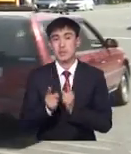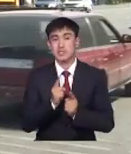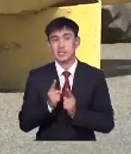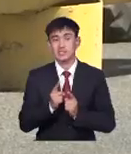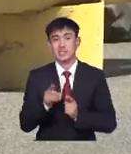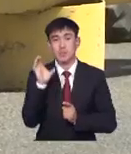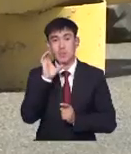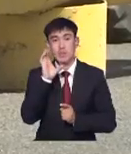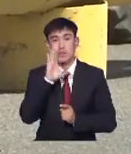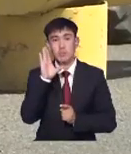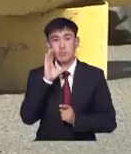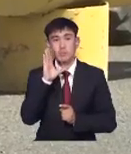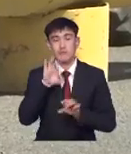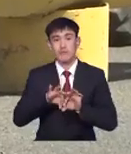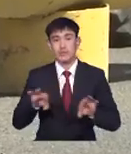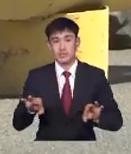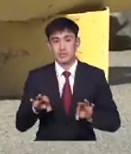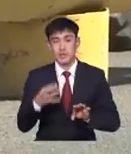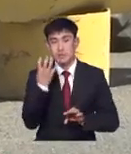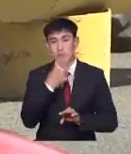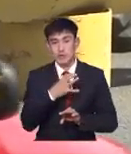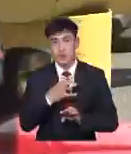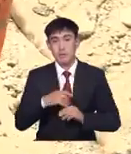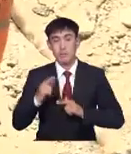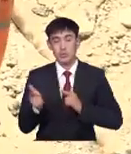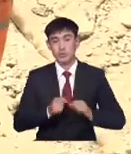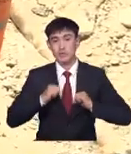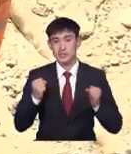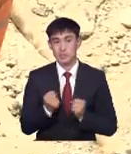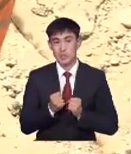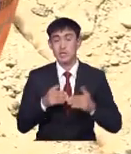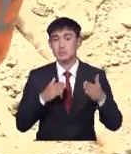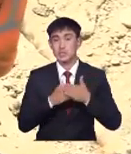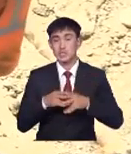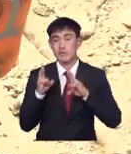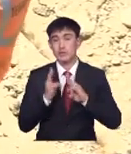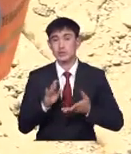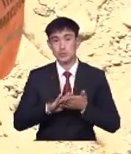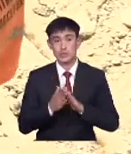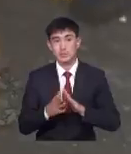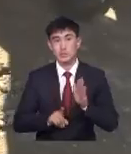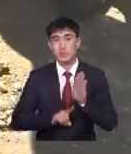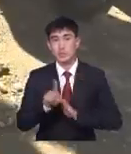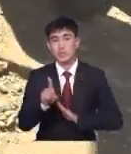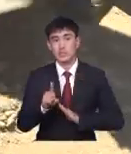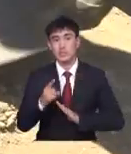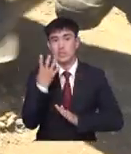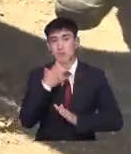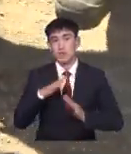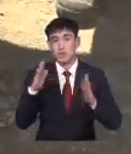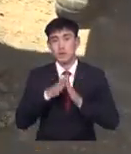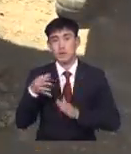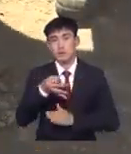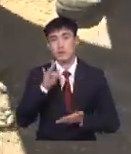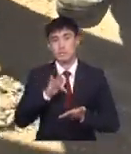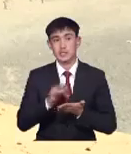тепловых сетей, цель которых – подготовиться к предстоящей зиме, а также избежать аварийных ситуаций при подаче тепла в дома жителей областного